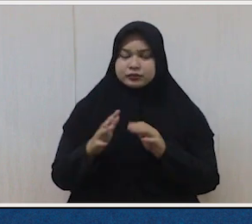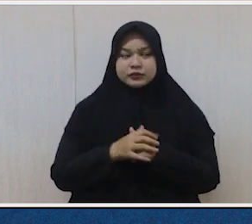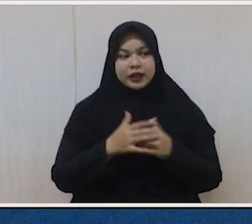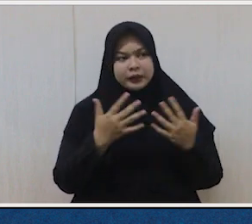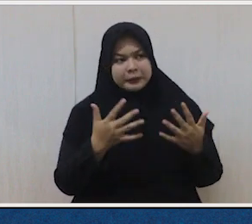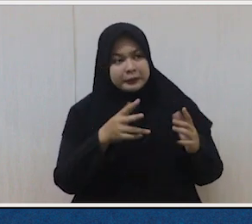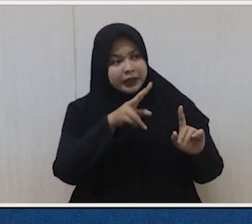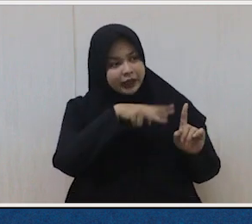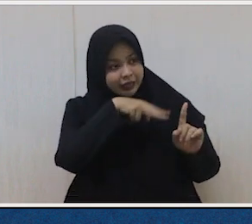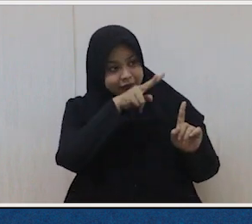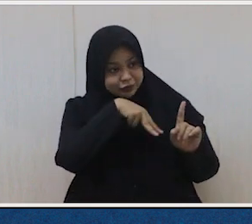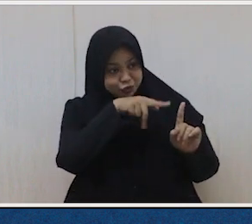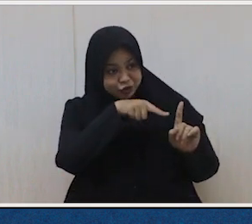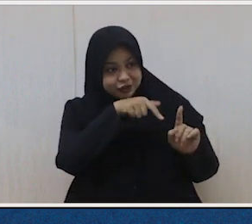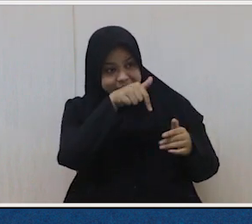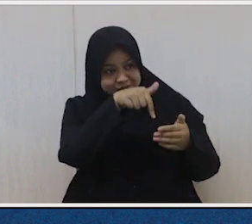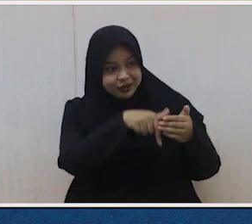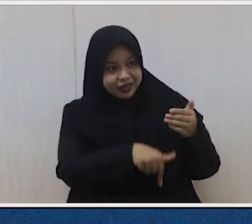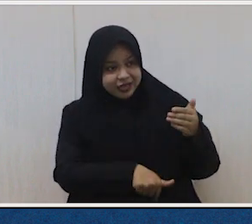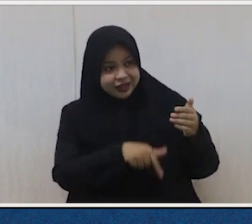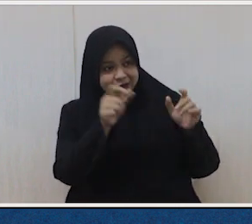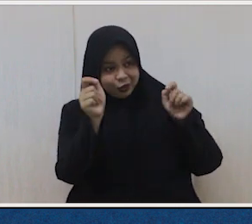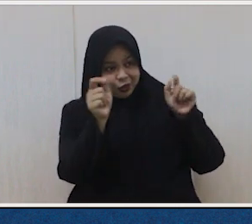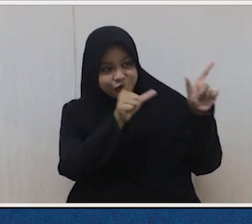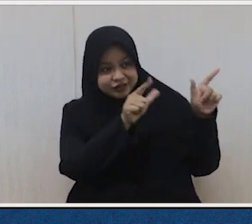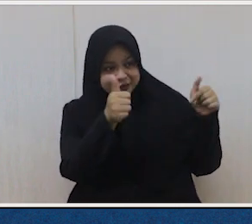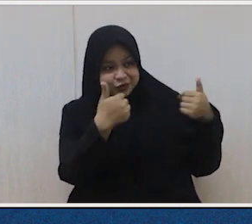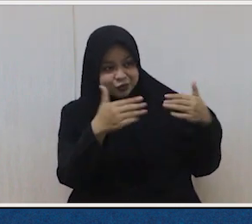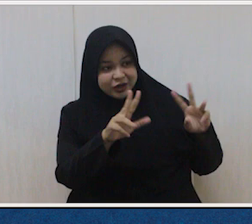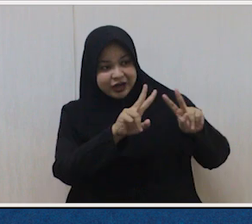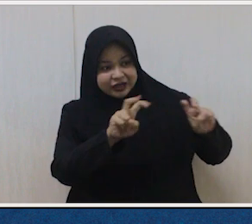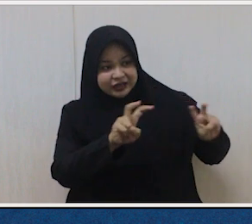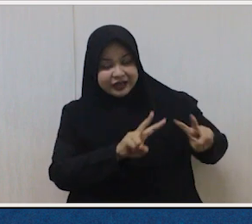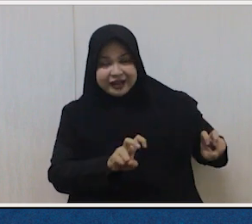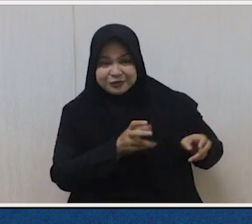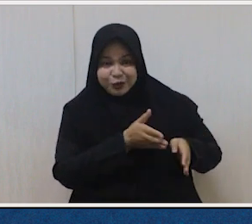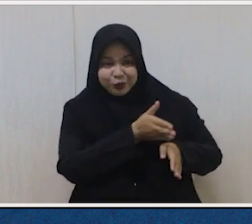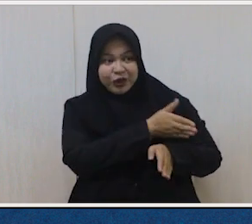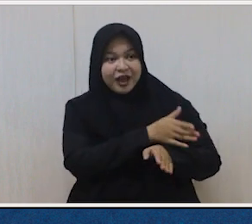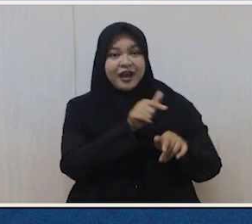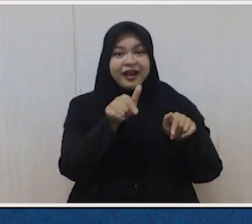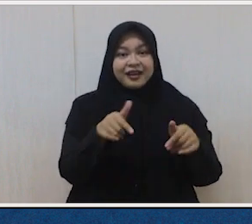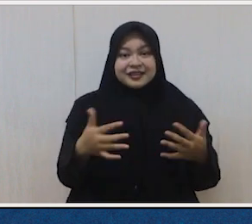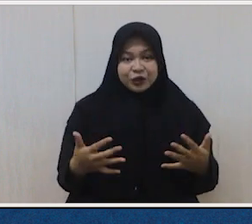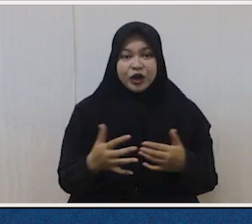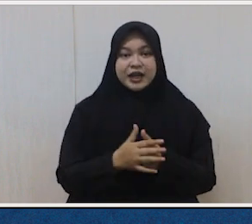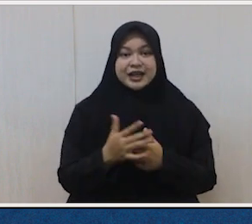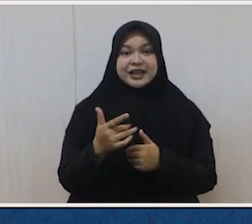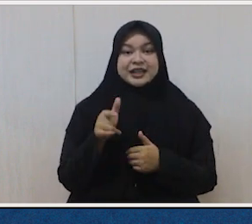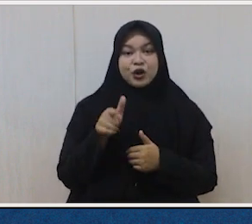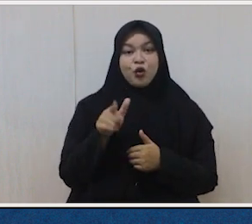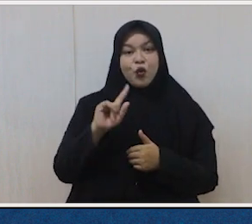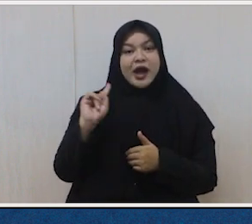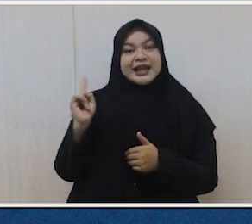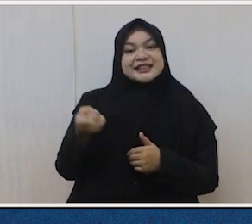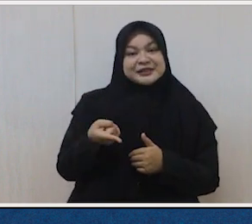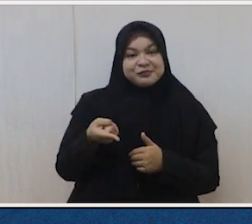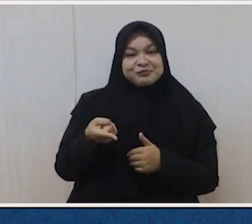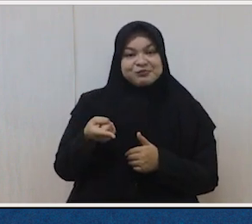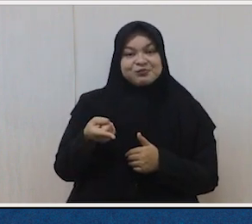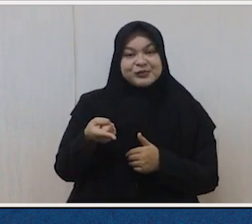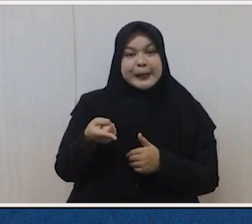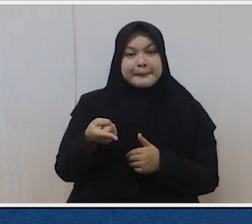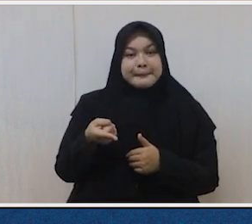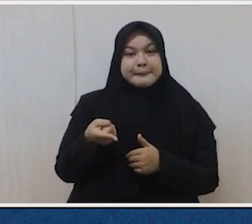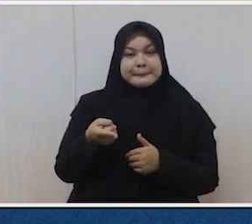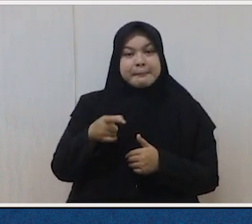penilaian personal cukup matang juga ya Secara konsep karena sudah ada riset-riset sebelumnya betul bahwa ini memang sesuatu yang wajibl lah